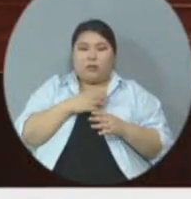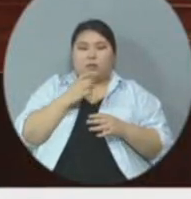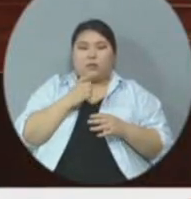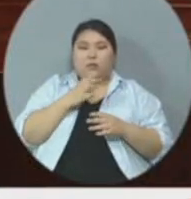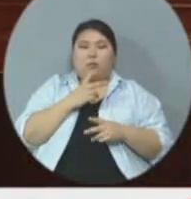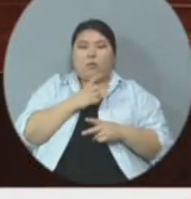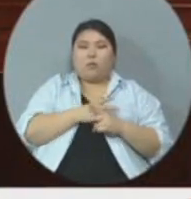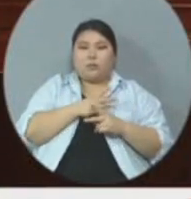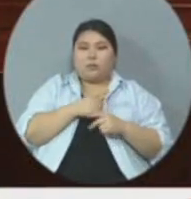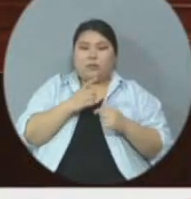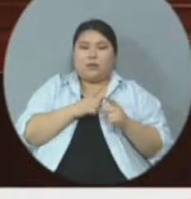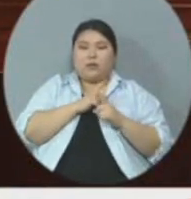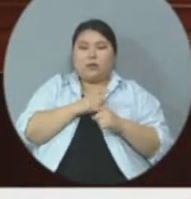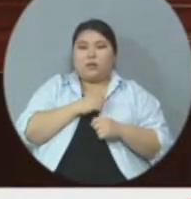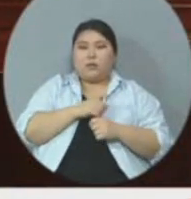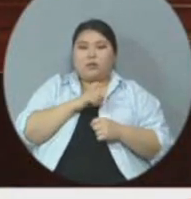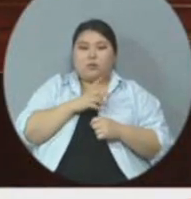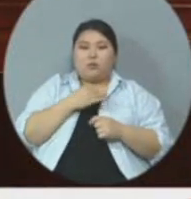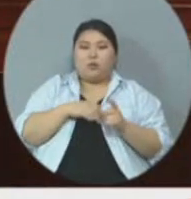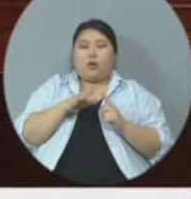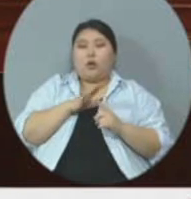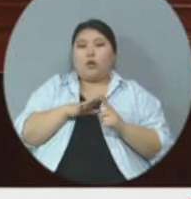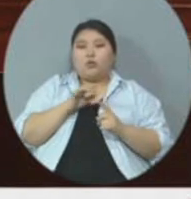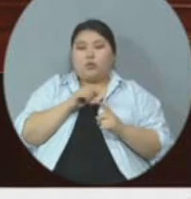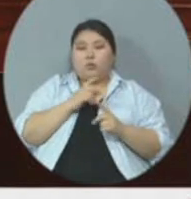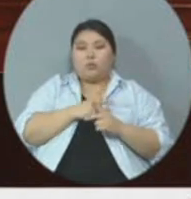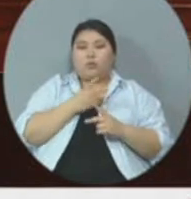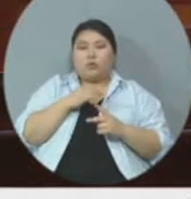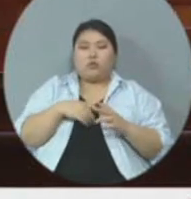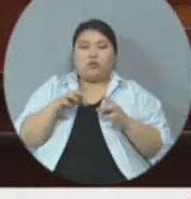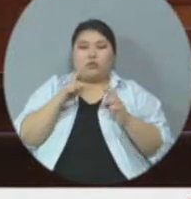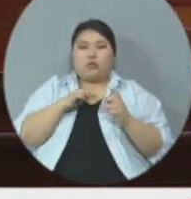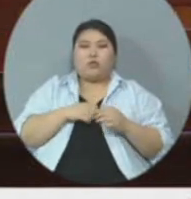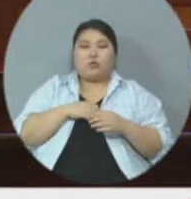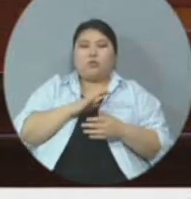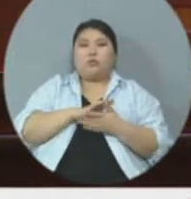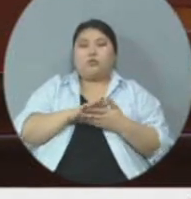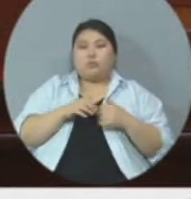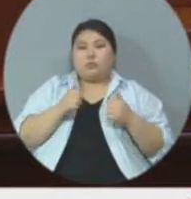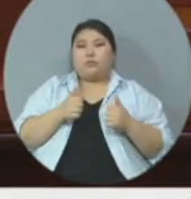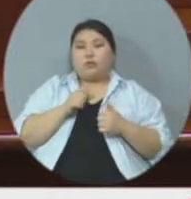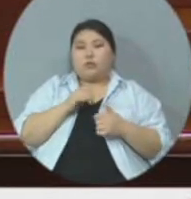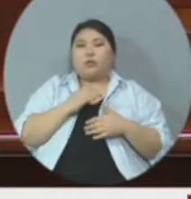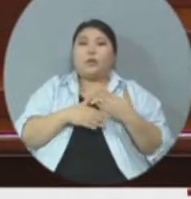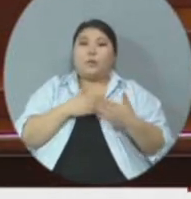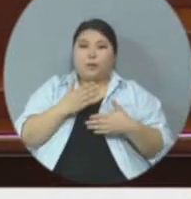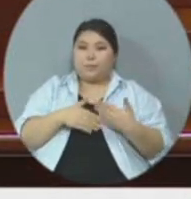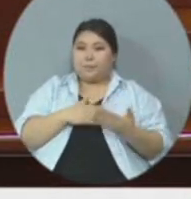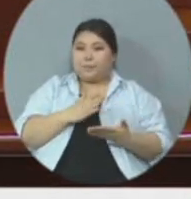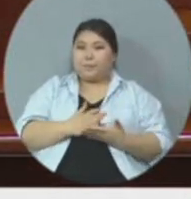ажиллах эрх зүй орчин дээр хуулиудын шинжилэлээр бий болно гэсэн хүлээлт хуульчдын дунд байна.